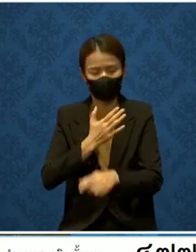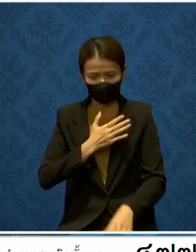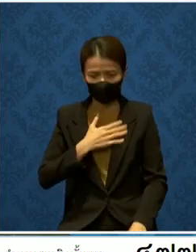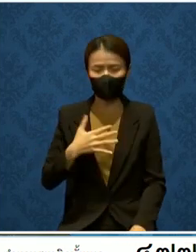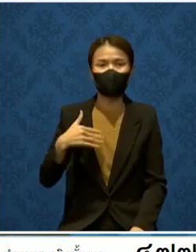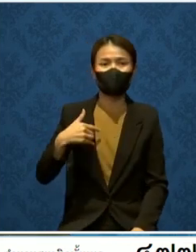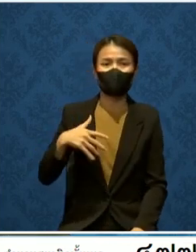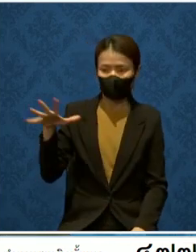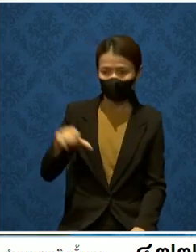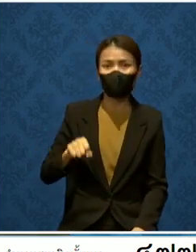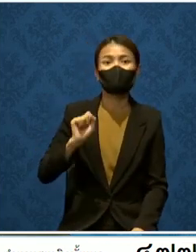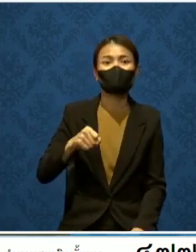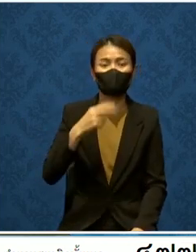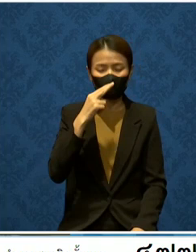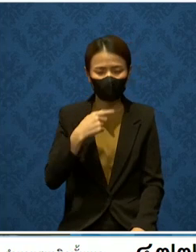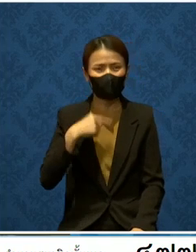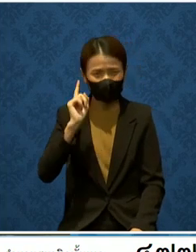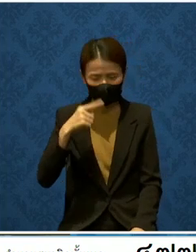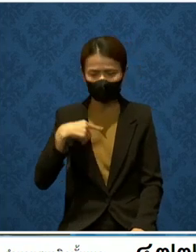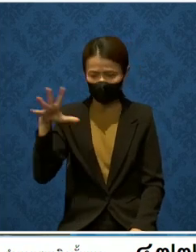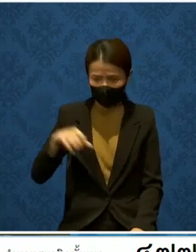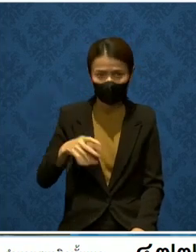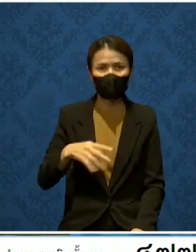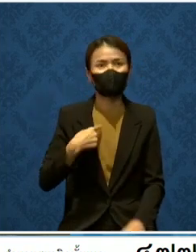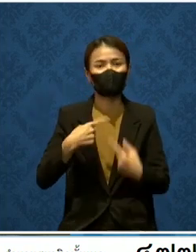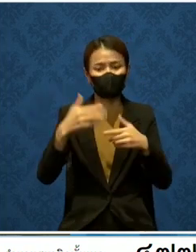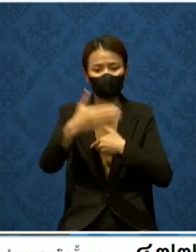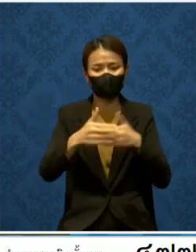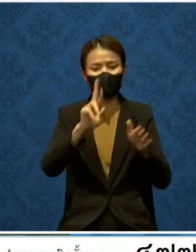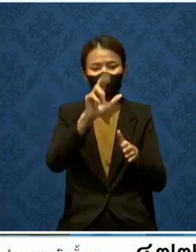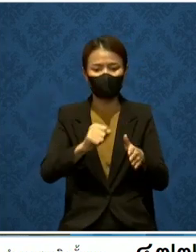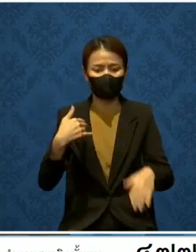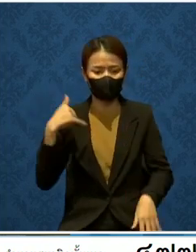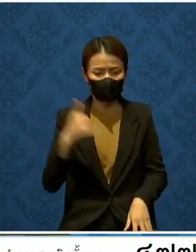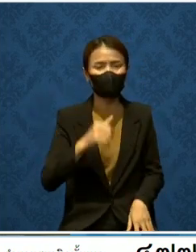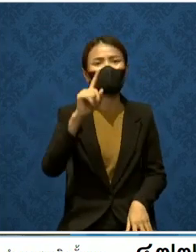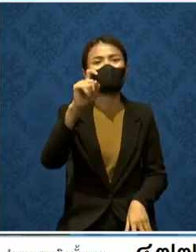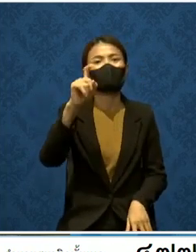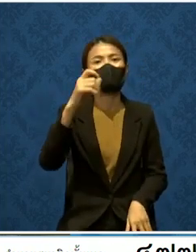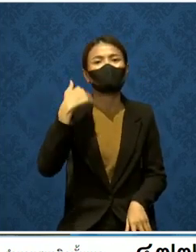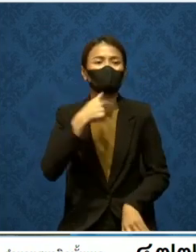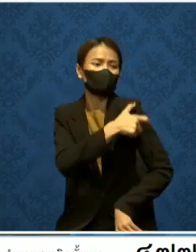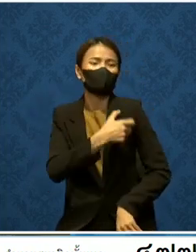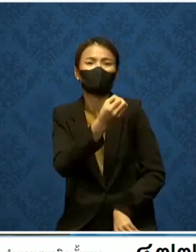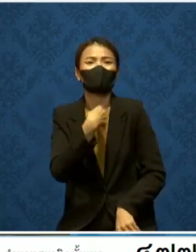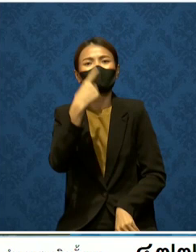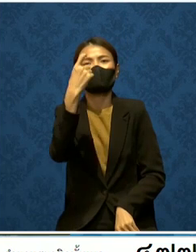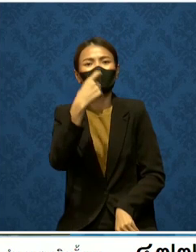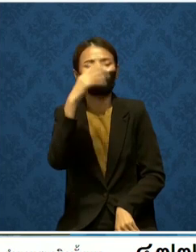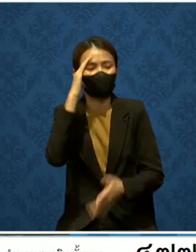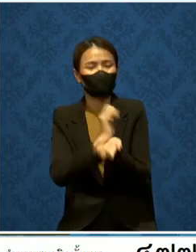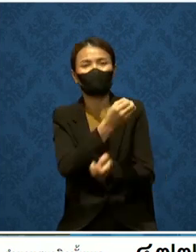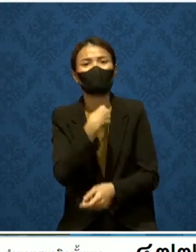ภาย กบอกวาเป็อาวุธครั เอาเข้ามาไม่ได้ผมกเลยตองถ่ายรูปมาเพื่อเอามาแดงในสพายแ่งนี้ครับ